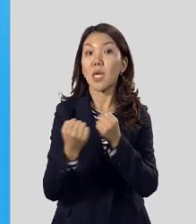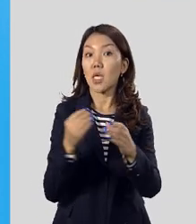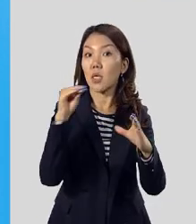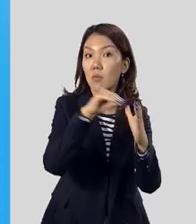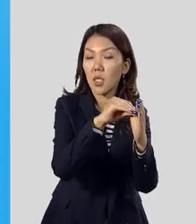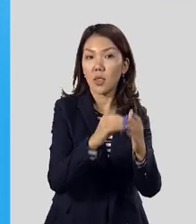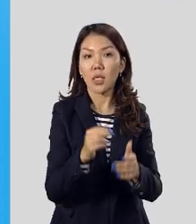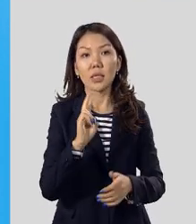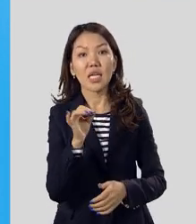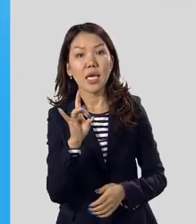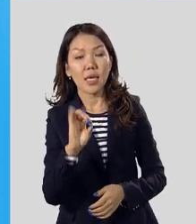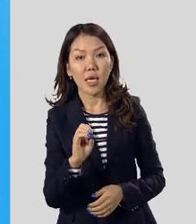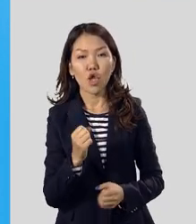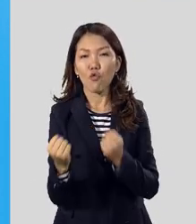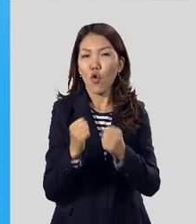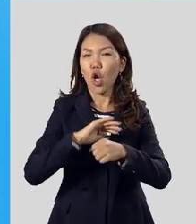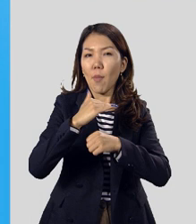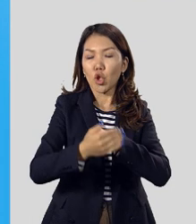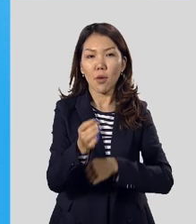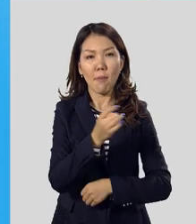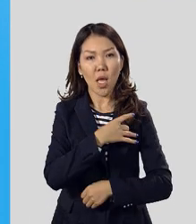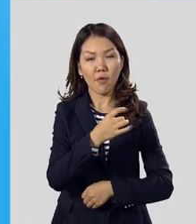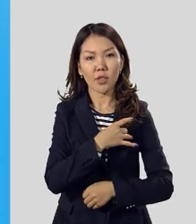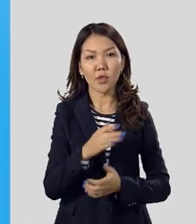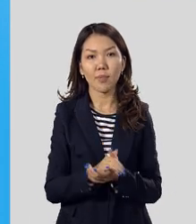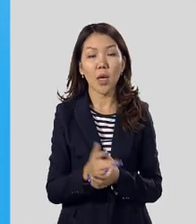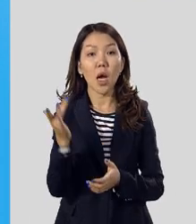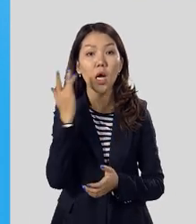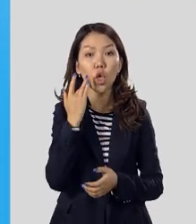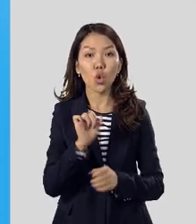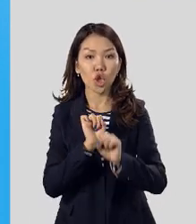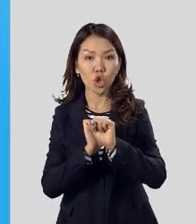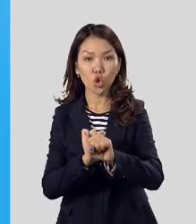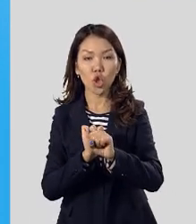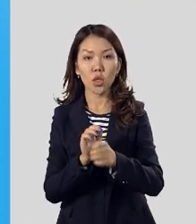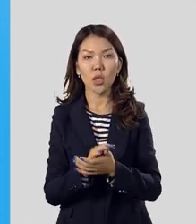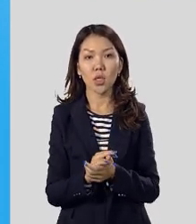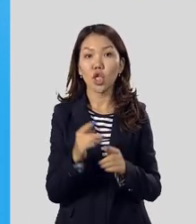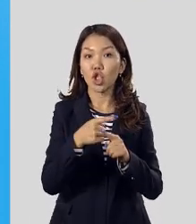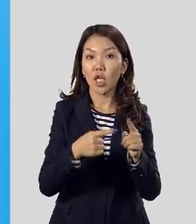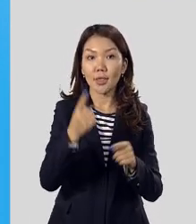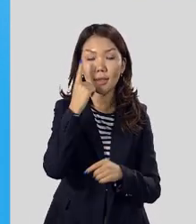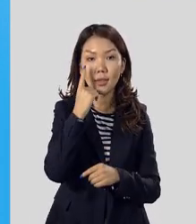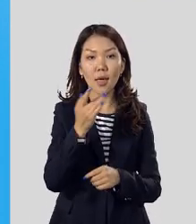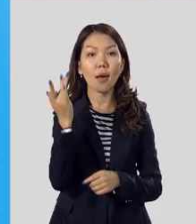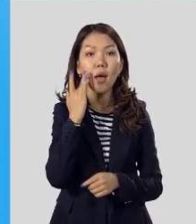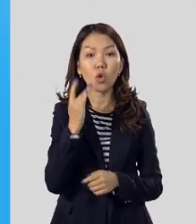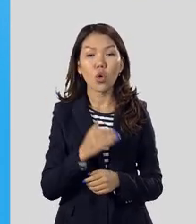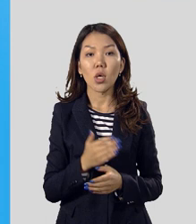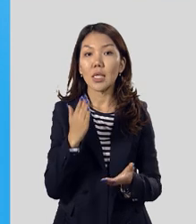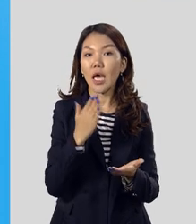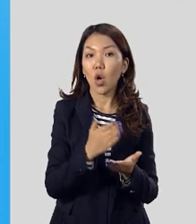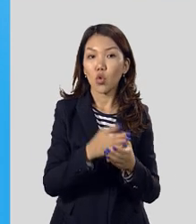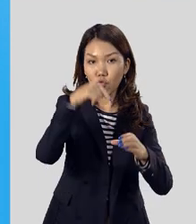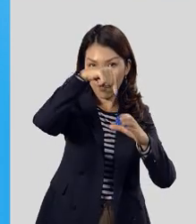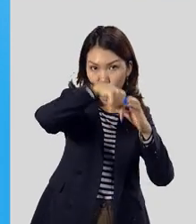прикреплены к склере, твердой оболочки белого цвета, которая защищает те части глаза, которые